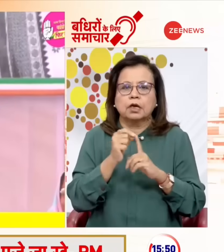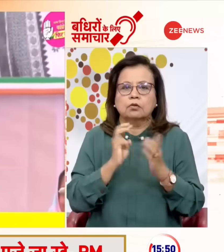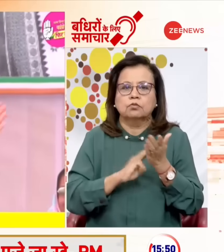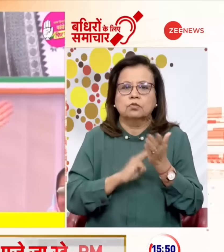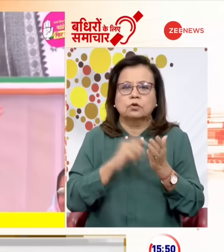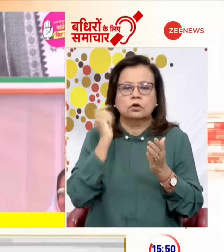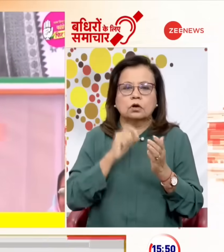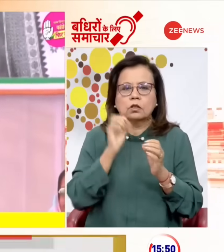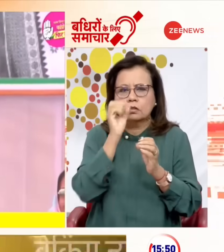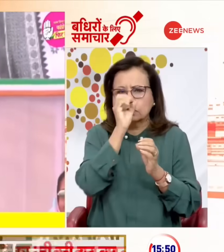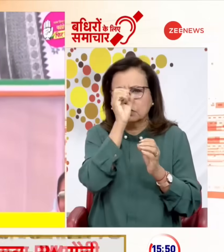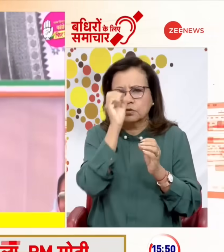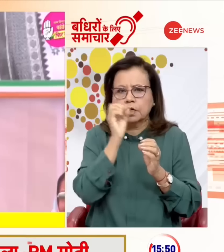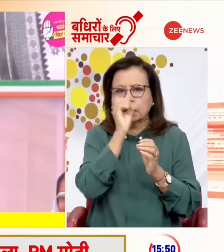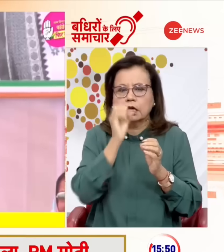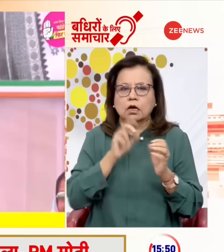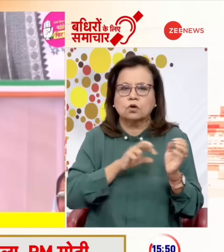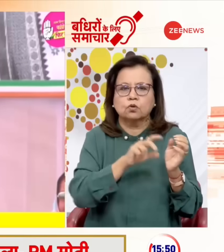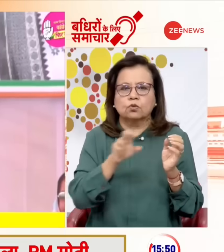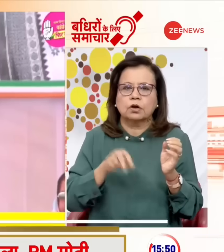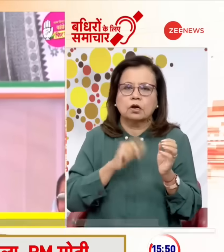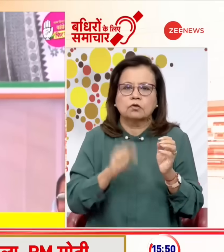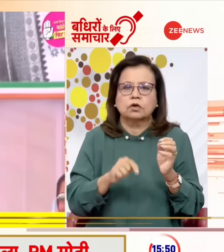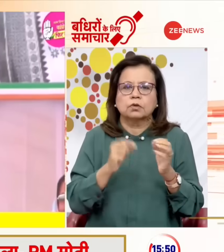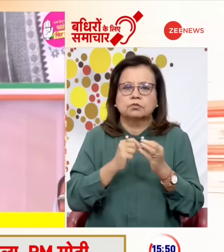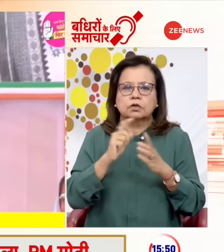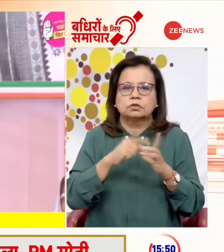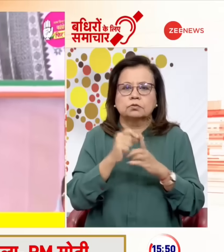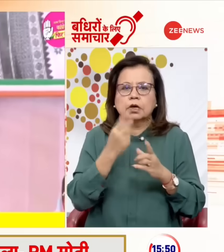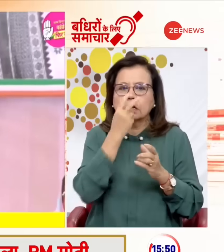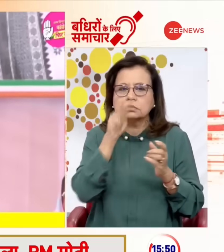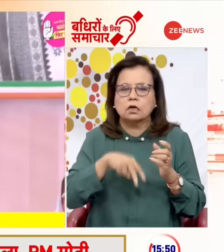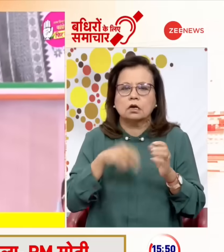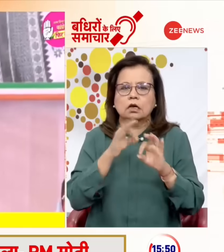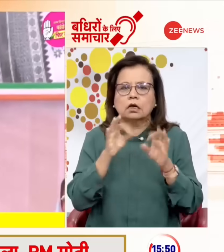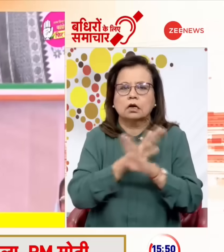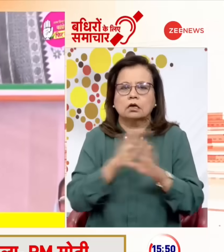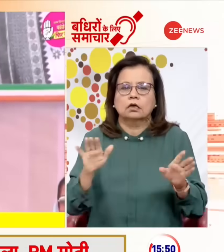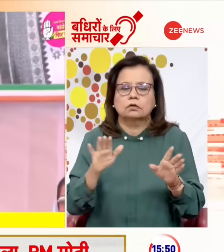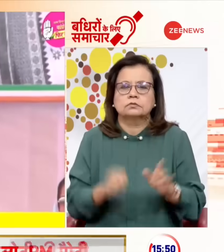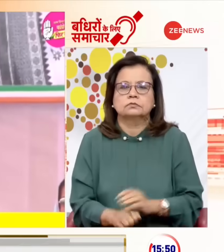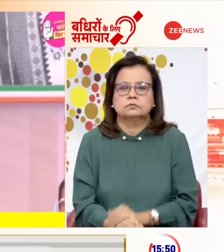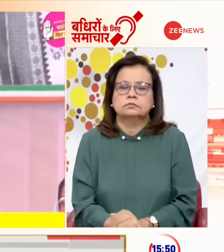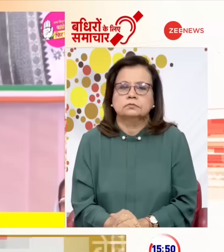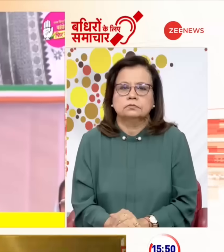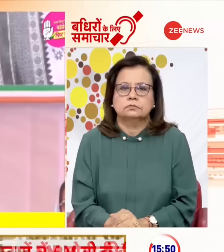मोदी दूरबीन लेकर घूम रहे हैं, फिर भी बीजेपी नजर नहीं आ रही है।